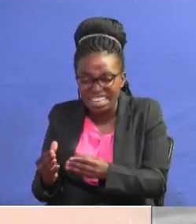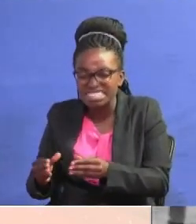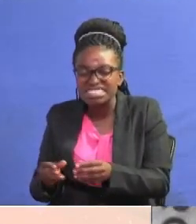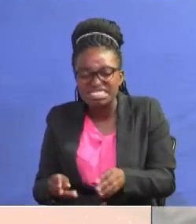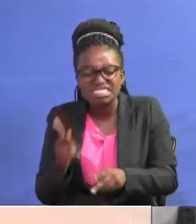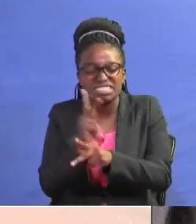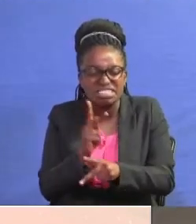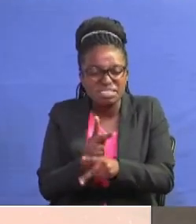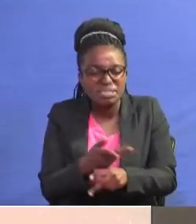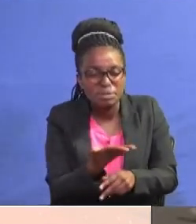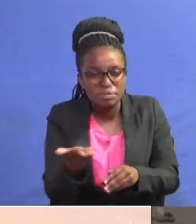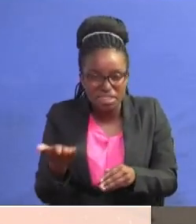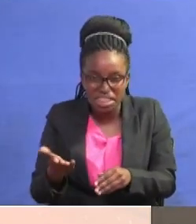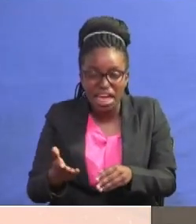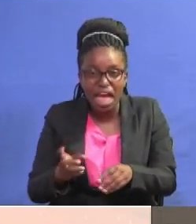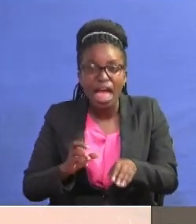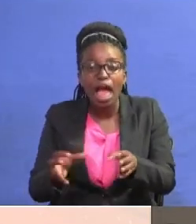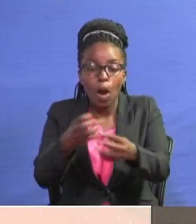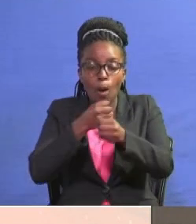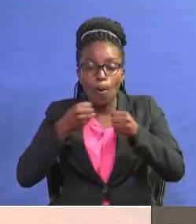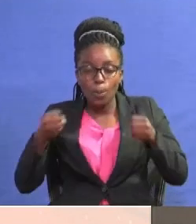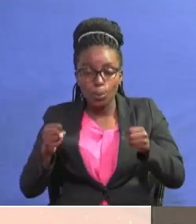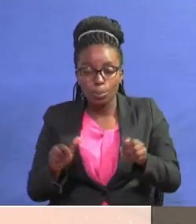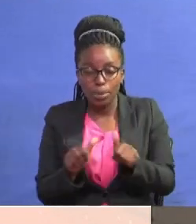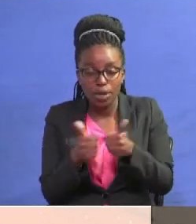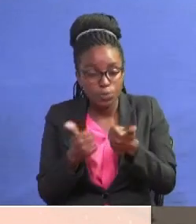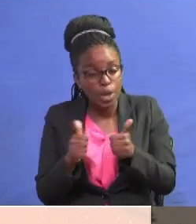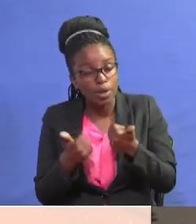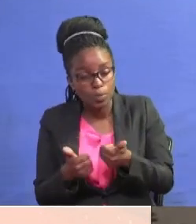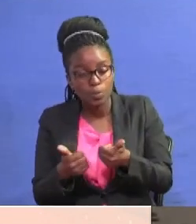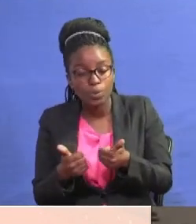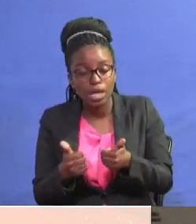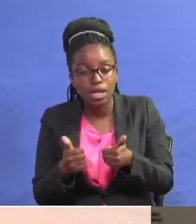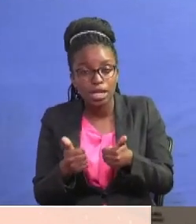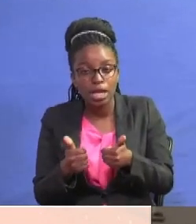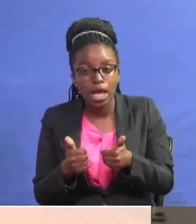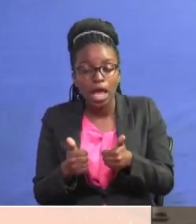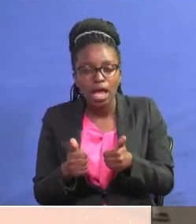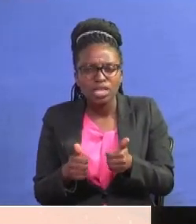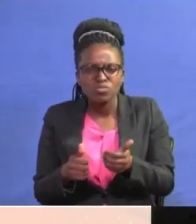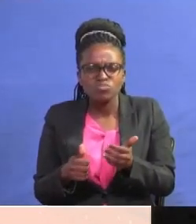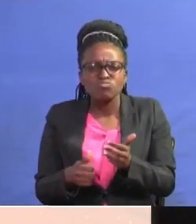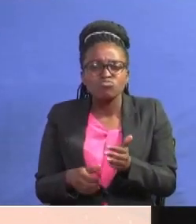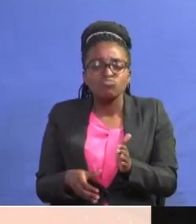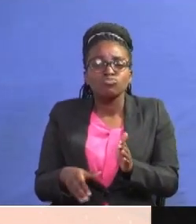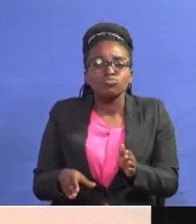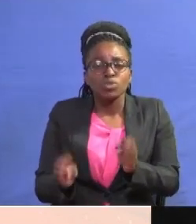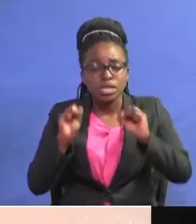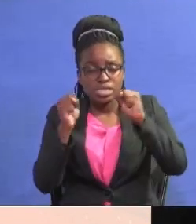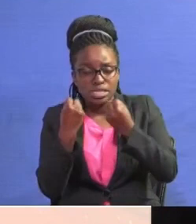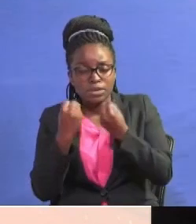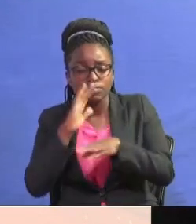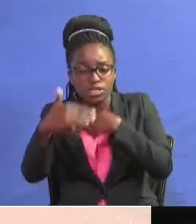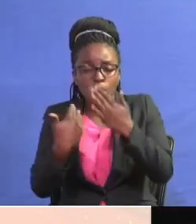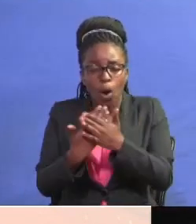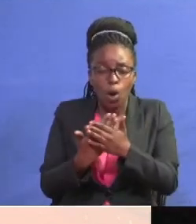huku hilo likitatiza ufunguzi wa shule, kwa wakimbizi hao wakililia utovu wa usalama katika eneo hilo. Aidha, wameitaka serikali